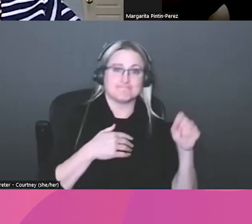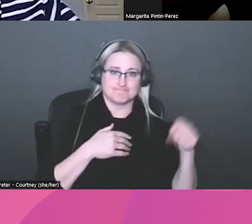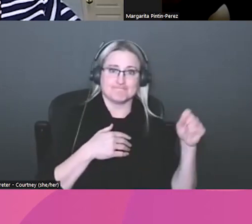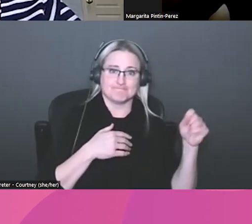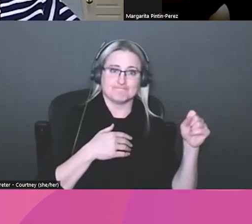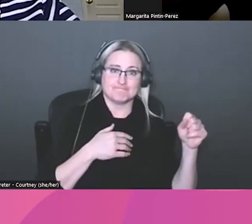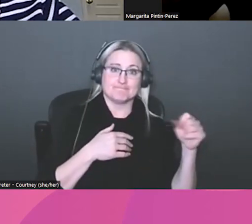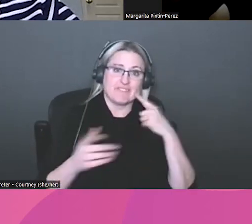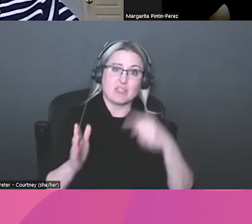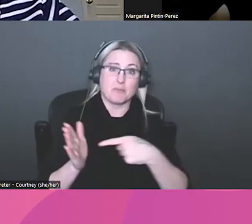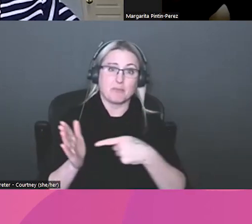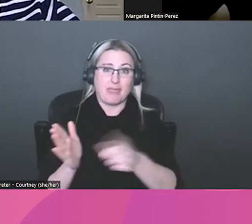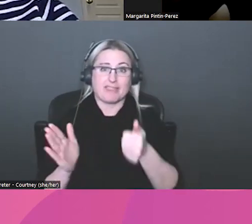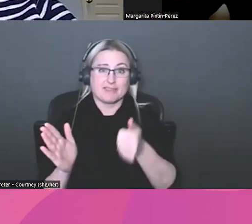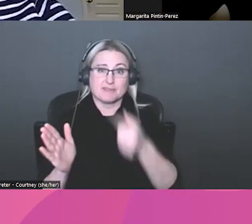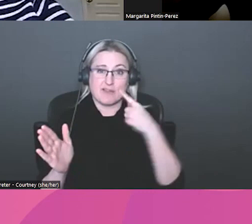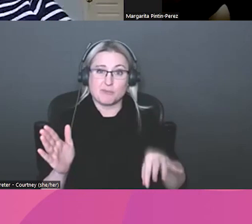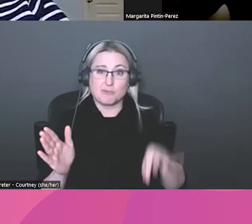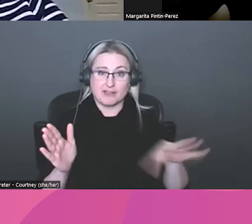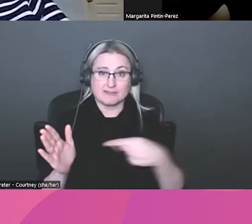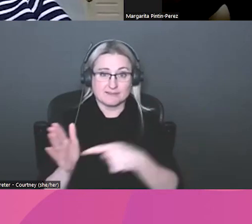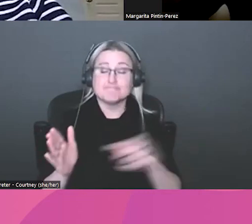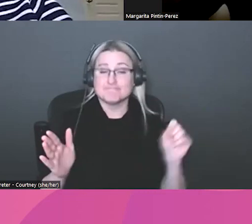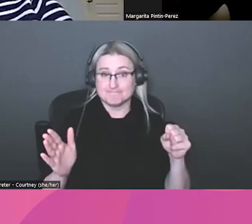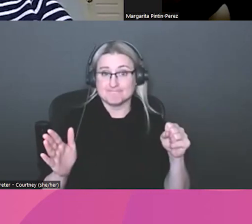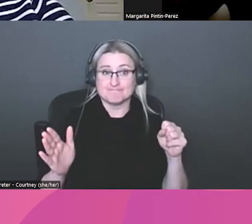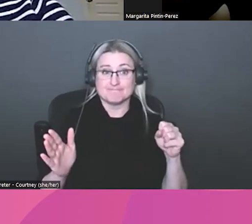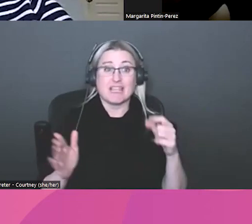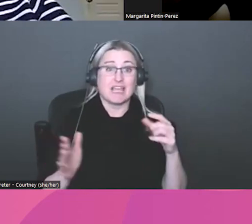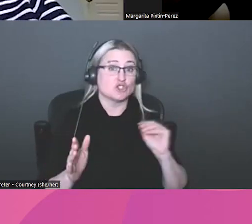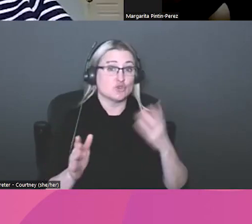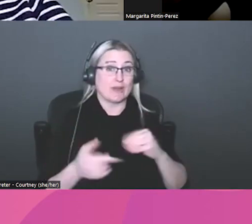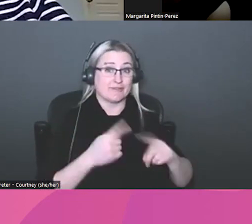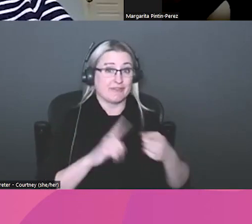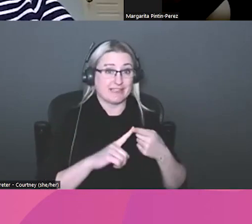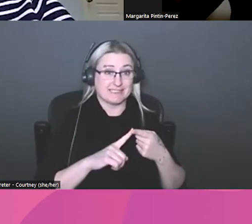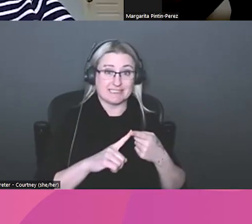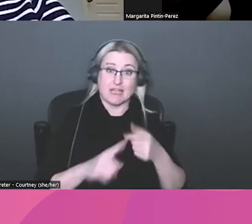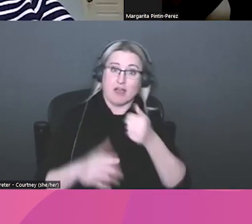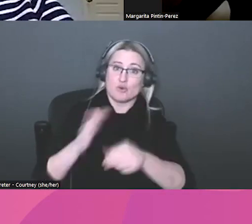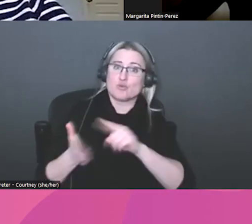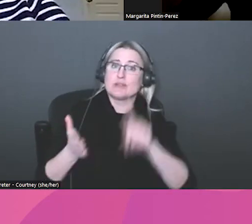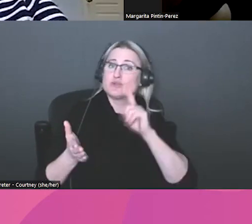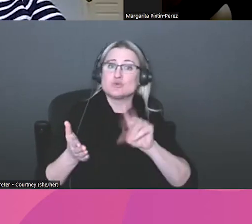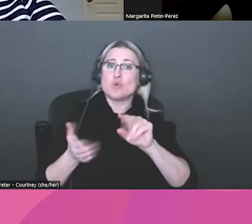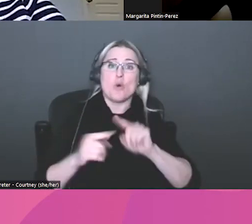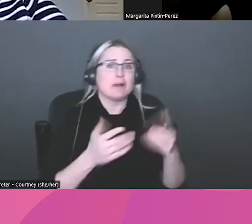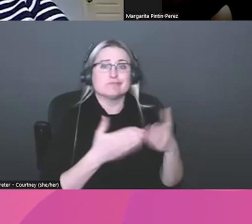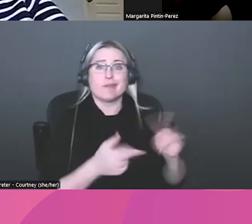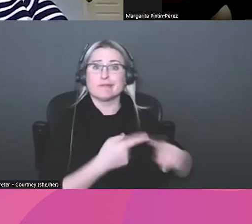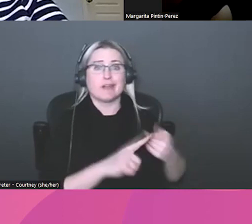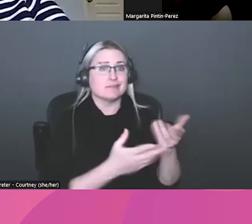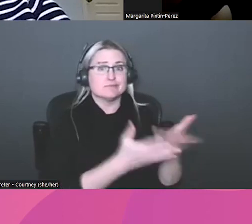Et souvent, les gens doivent payer de leur poche pour des soins chirurgicaux liés à